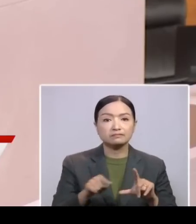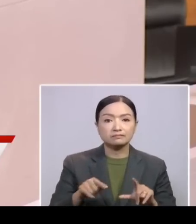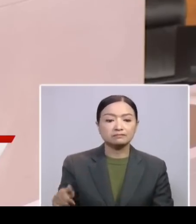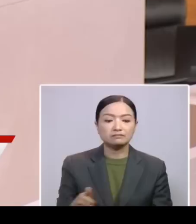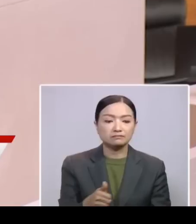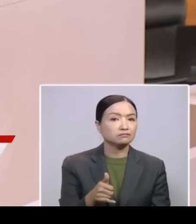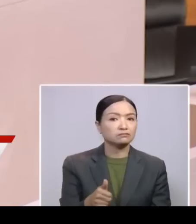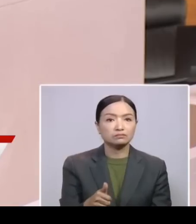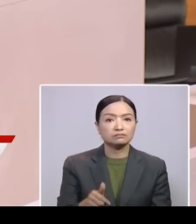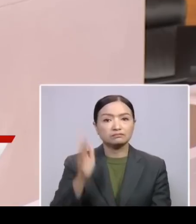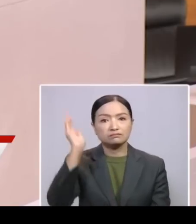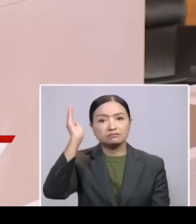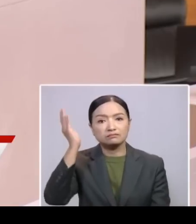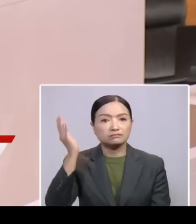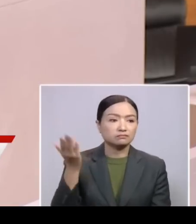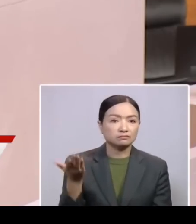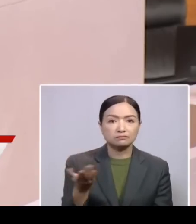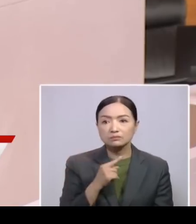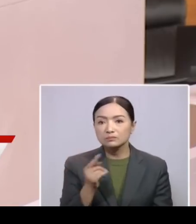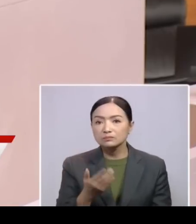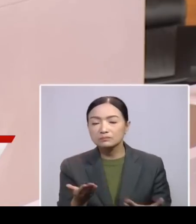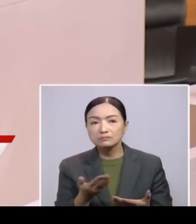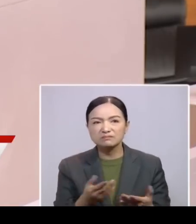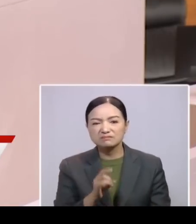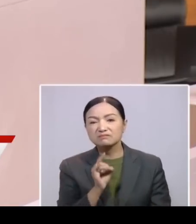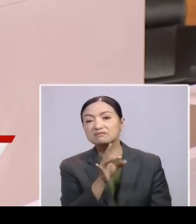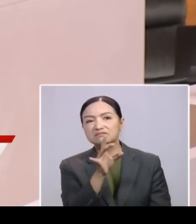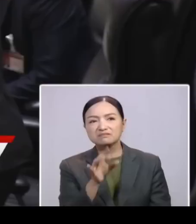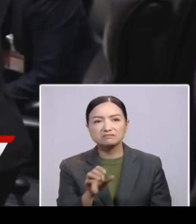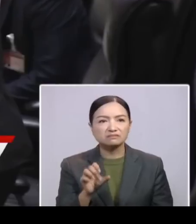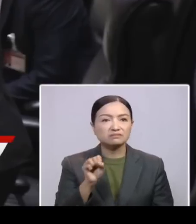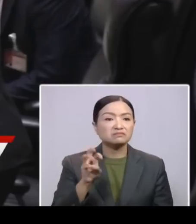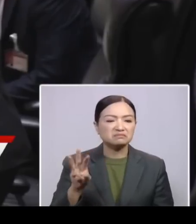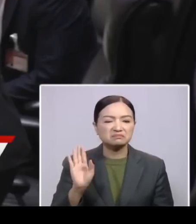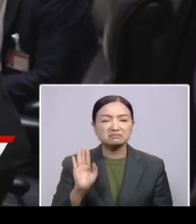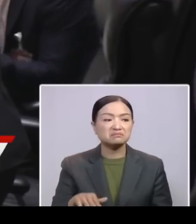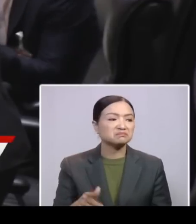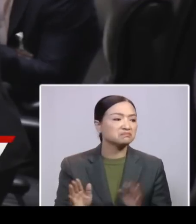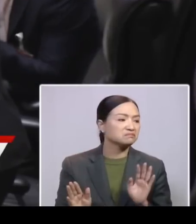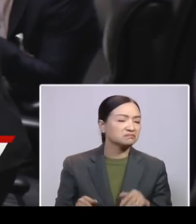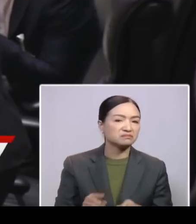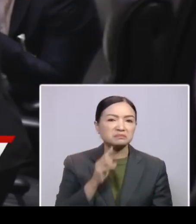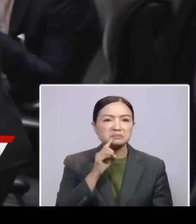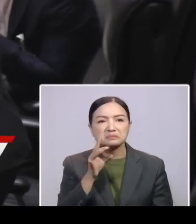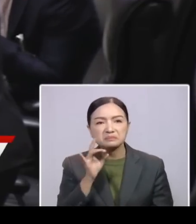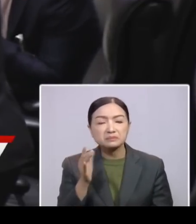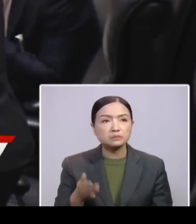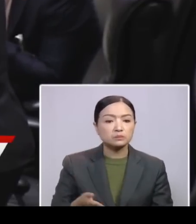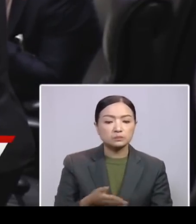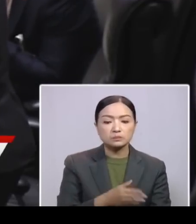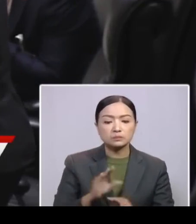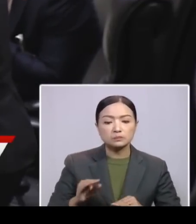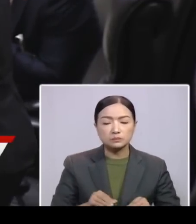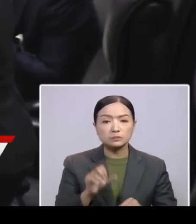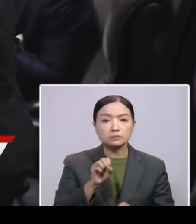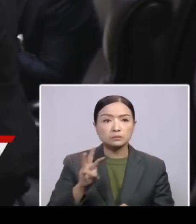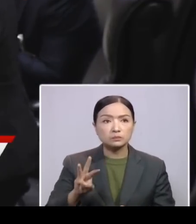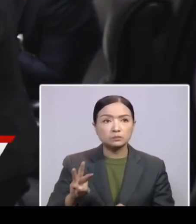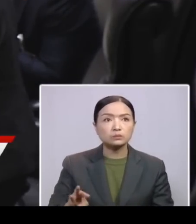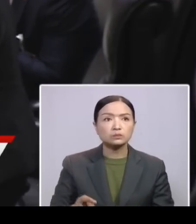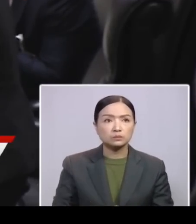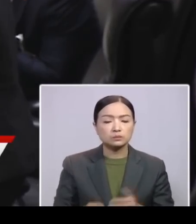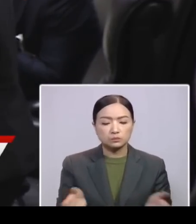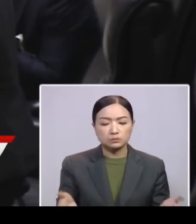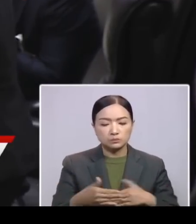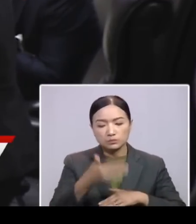ลุกขึ้นหารือค่ะแล้วก็หารือเชิงเน็บแนมส.ว.นะคะว่าเอ๊ะเมื่อสักครู่เนี้ยค่ะก่อนเข้าประชุมนั้นเห็นส.ว.หลายคนยืนอยู่บริเวณห